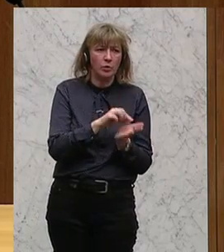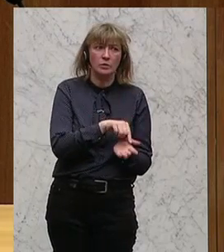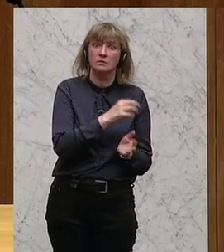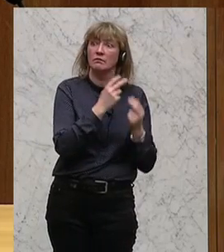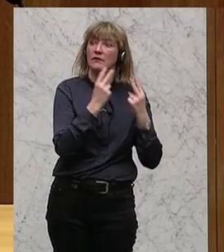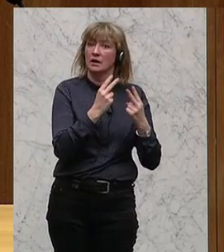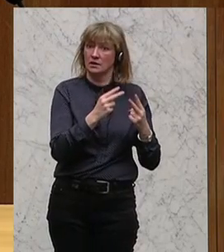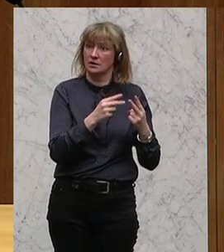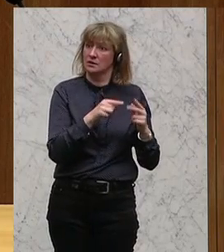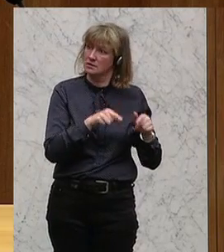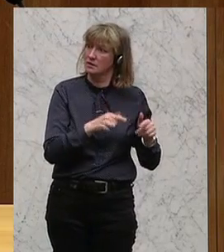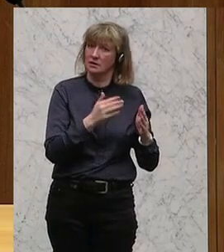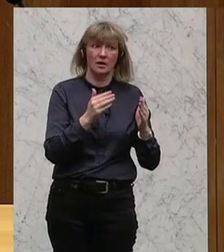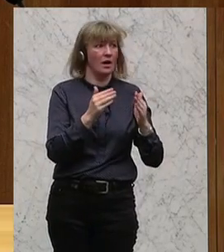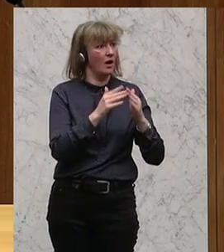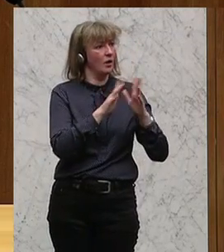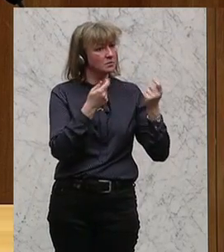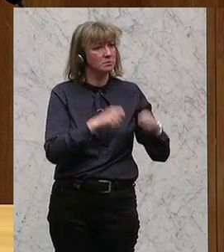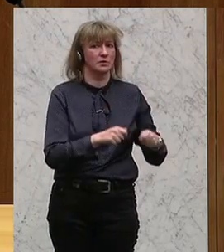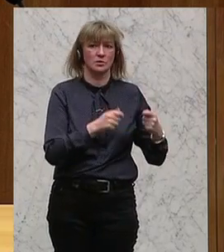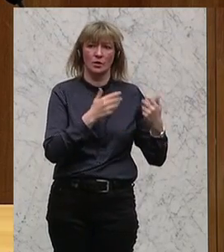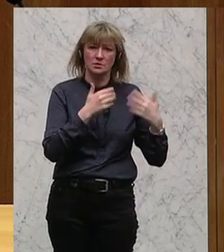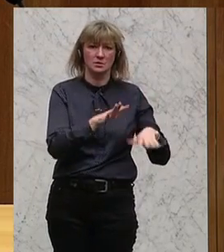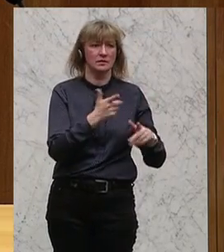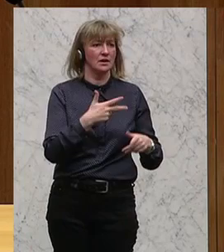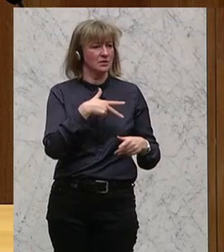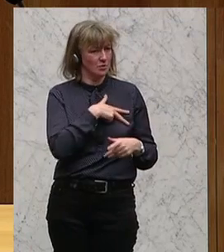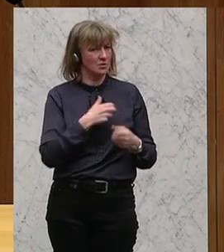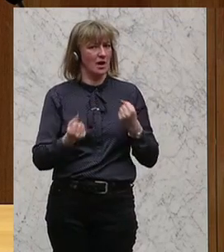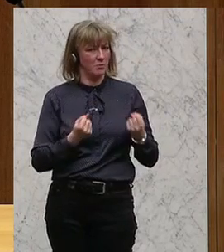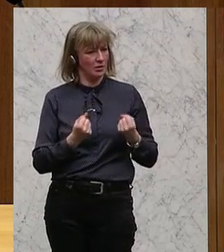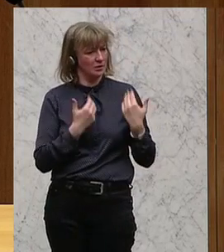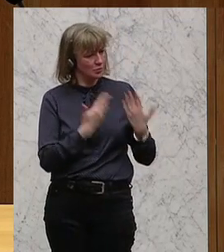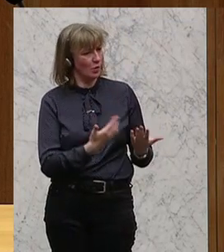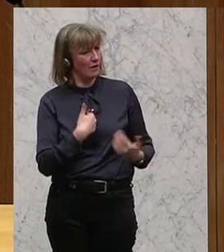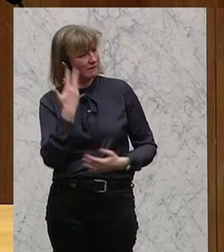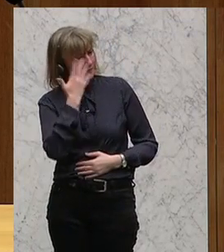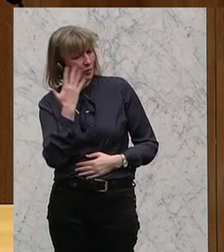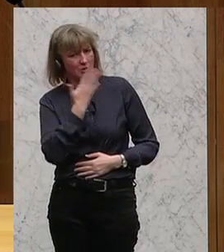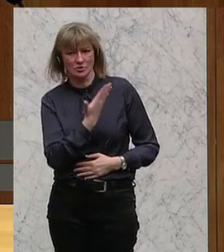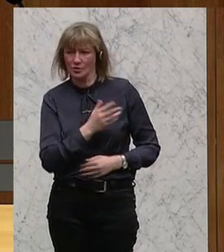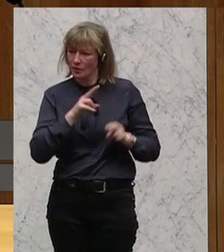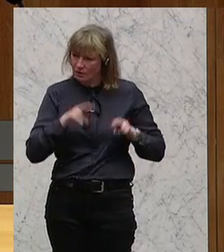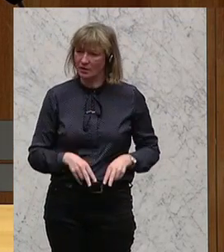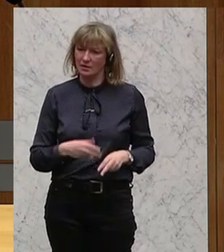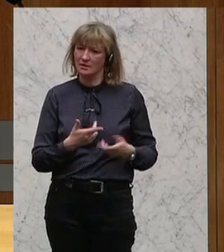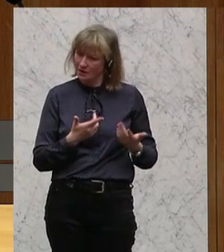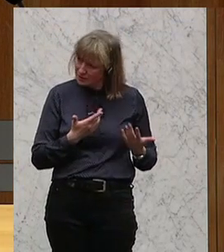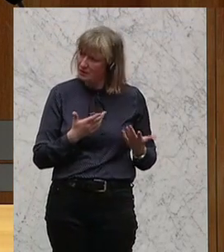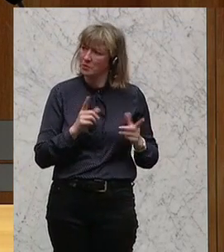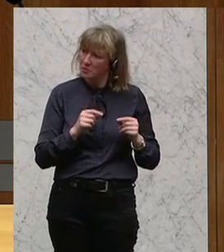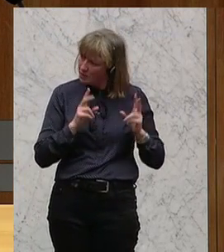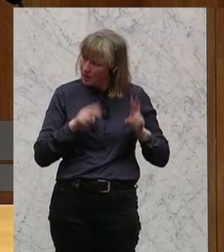sehr Wichtiges hier in diesem Haus auf den Weg gebracht wurde. Das ist Sozialpolitik, wie wir uns das auch vorstellen. Und das zeigt, dass man durchaus auch in die richtige